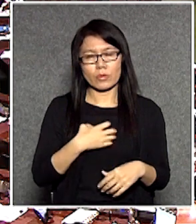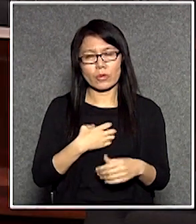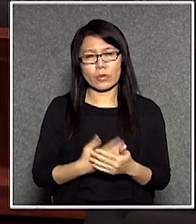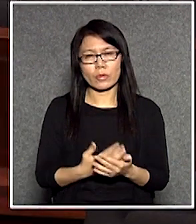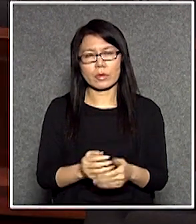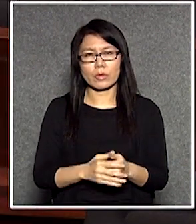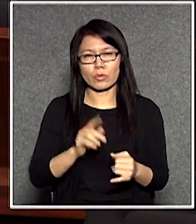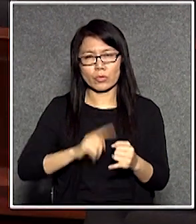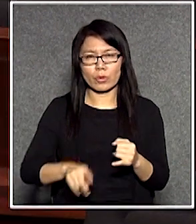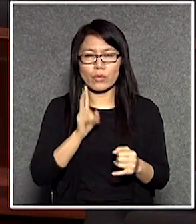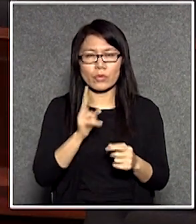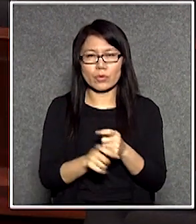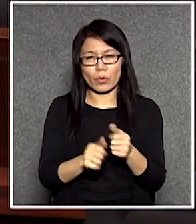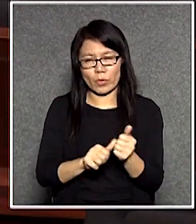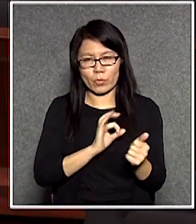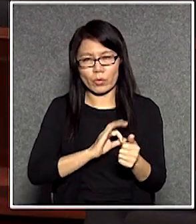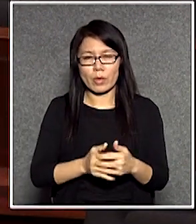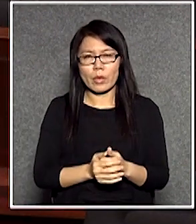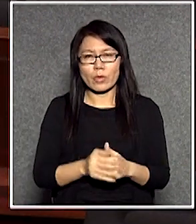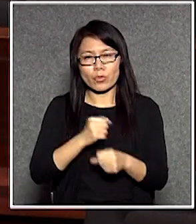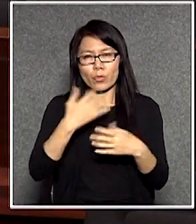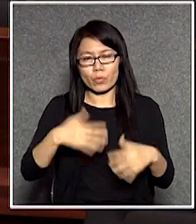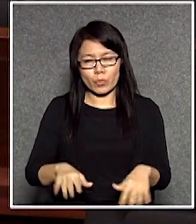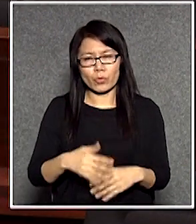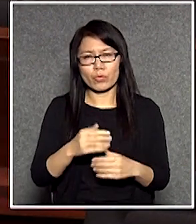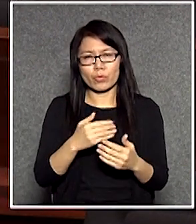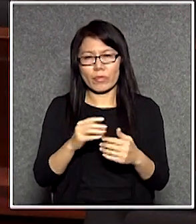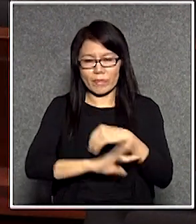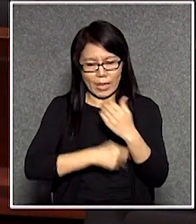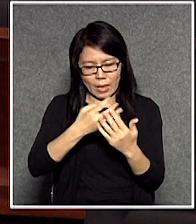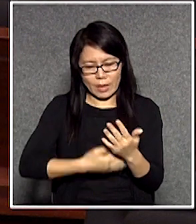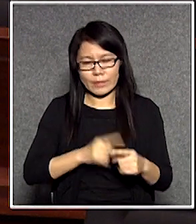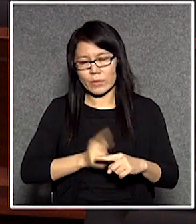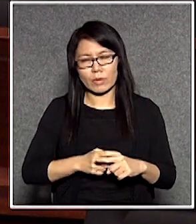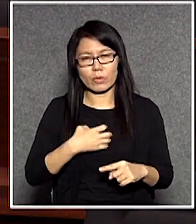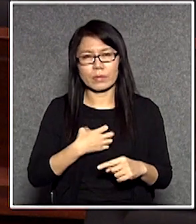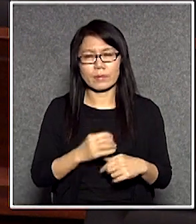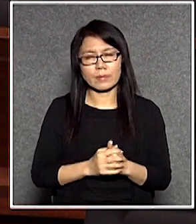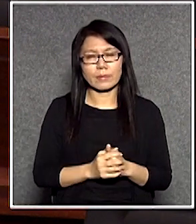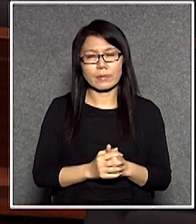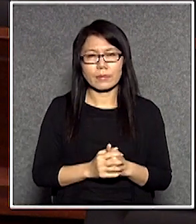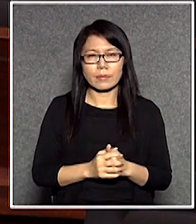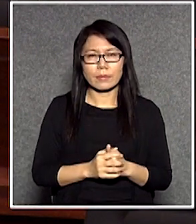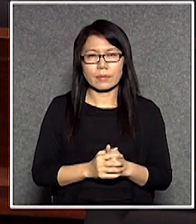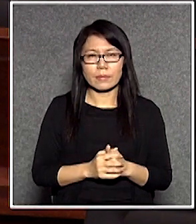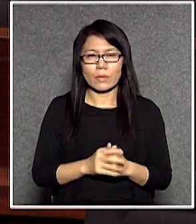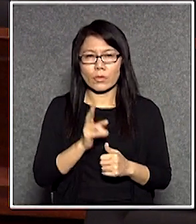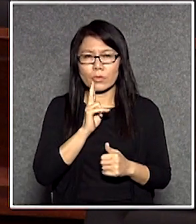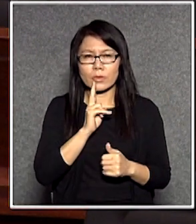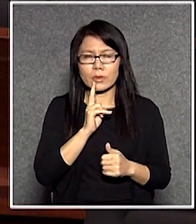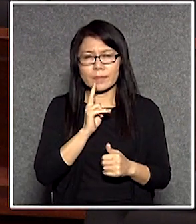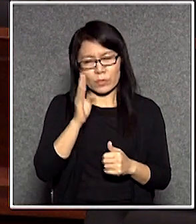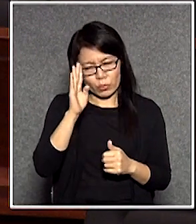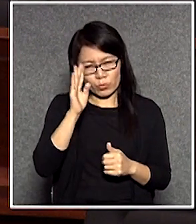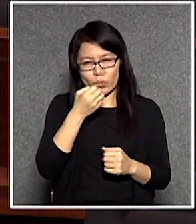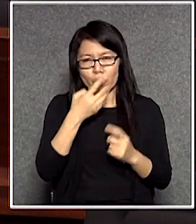即是最後好像財委會那樣亦都沒辦法完成這幾條這麼重要的法令，我真的覺得 是有負於香港市民，